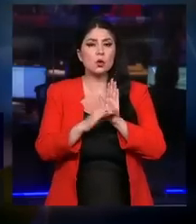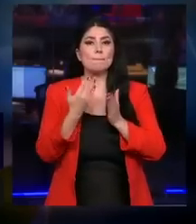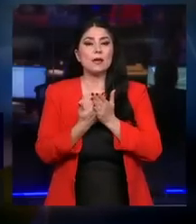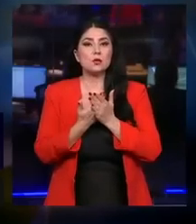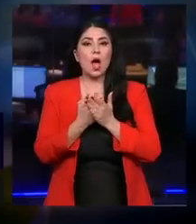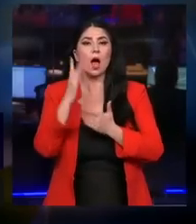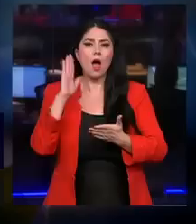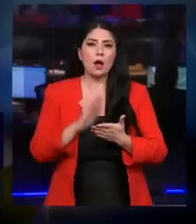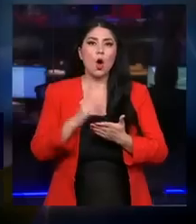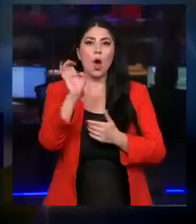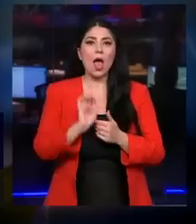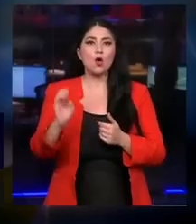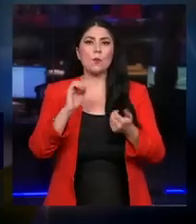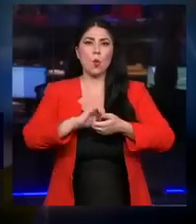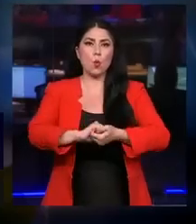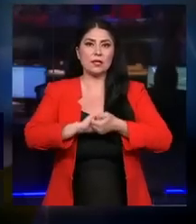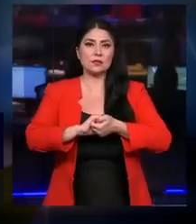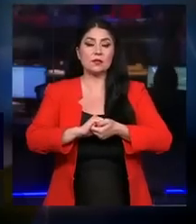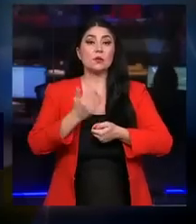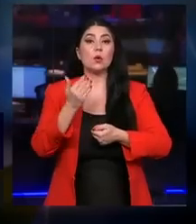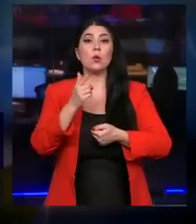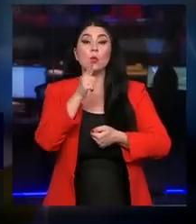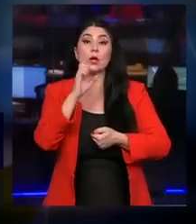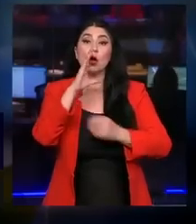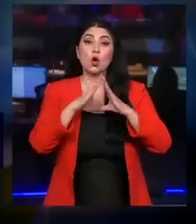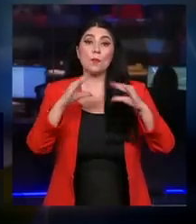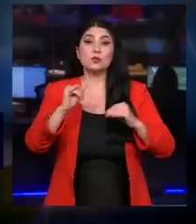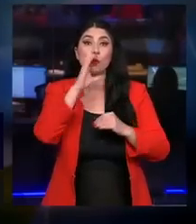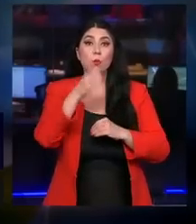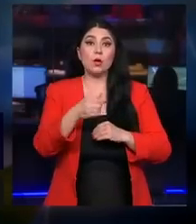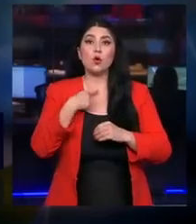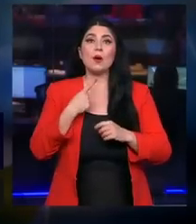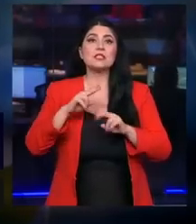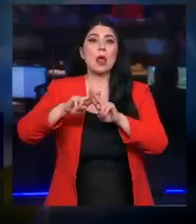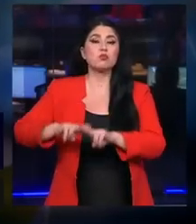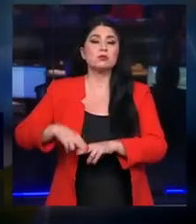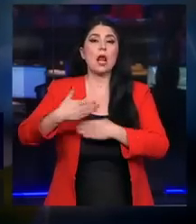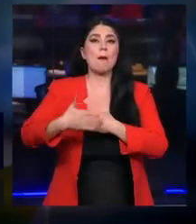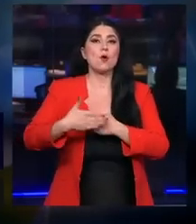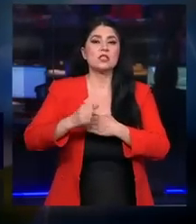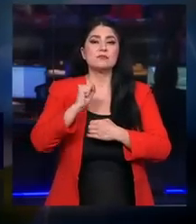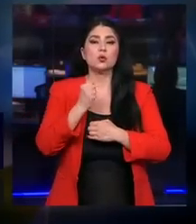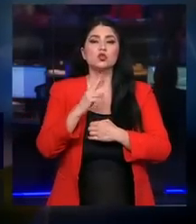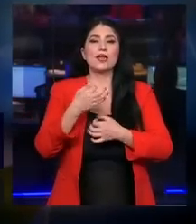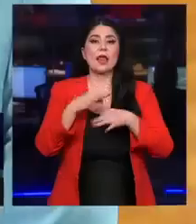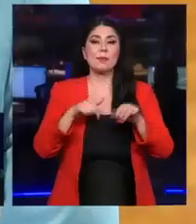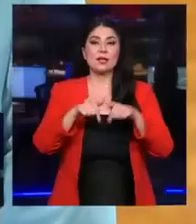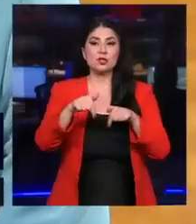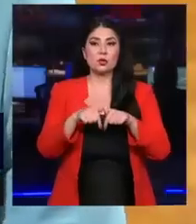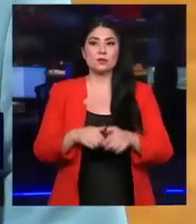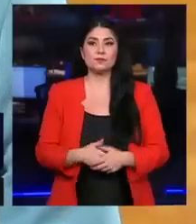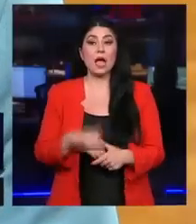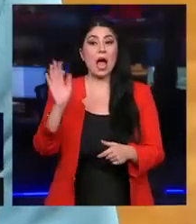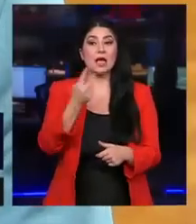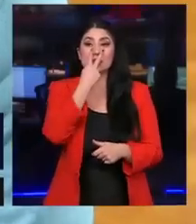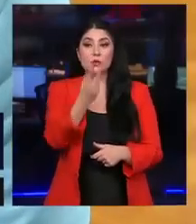măsuri pentru a garanta o Europa unită în care România și Bulgaria nu mai sunt ținute la porțile Schengen. But